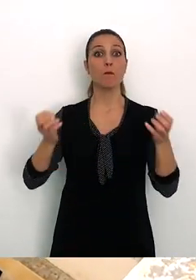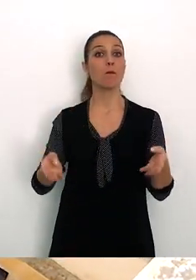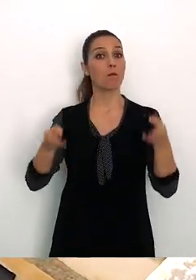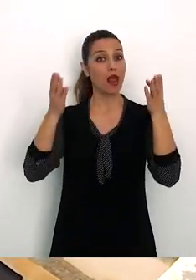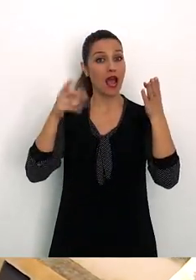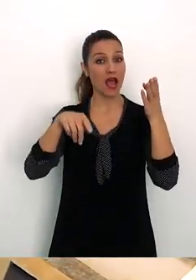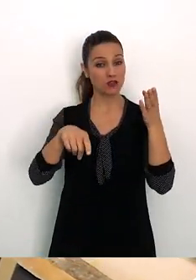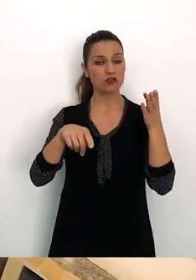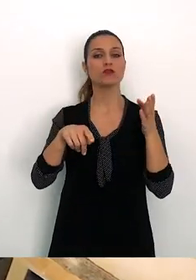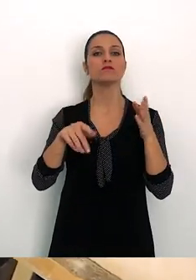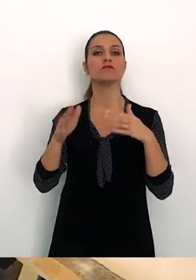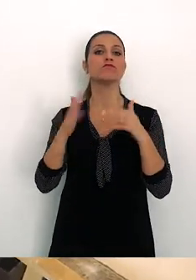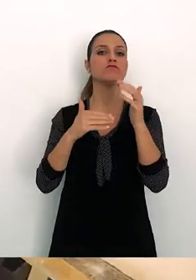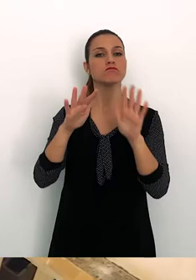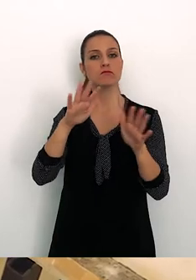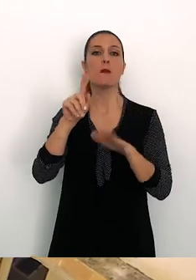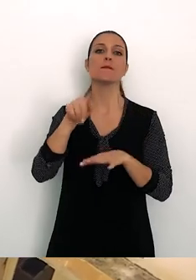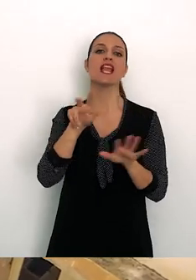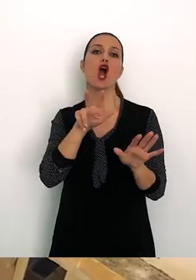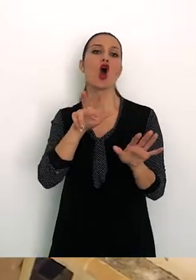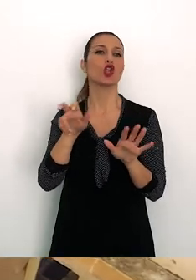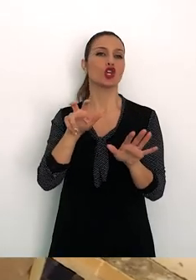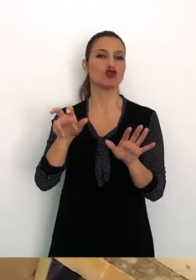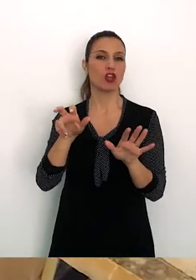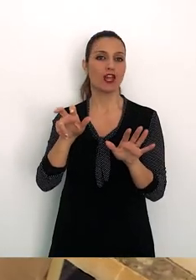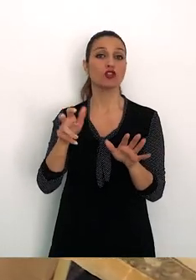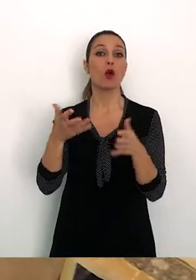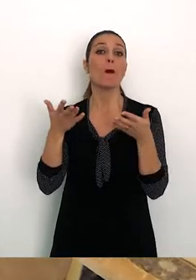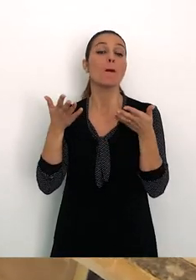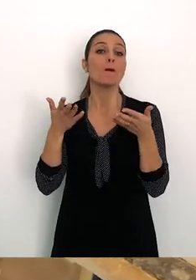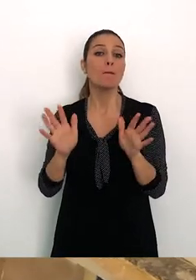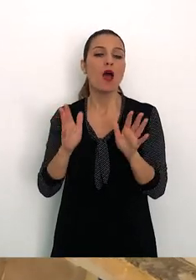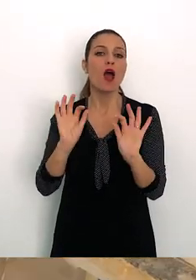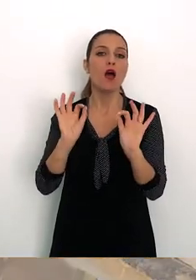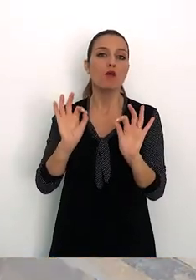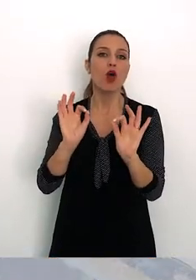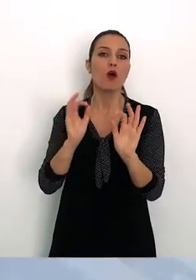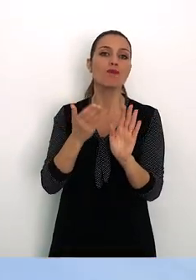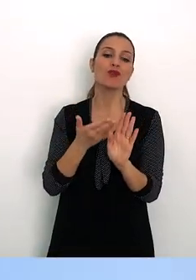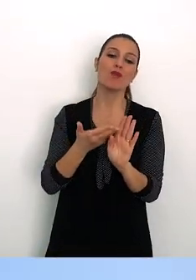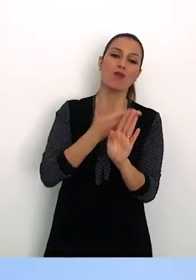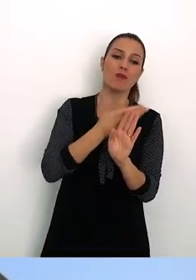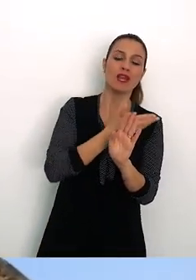Il palazzo risale alla fine dell'Ottocento, anche se poco si conosce della sua nascita e della sua storia.